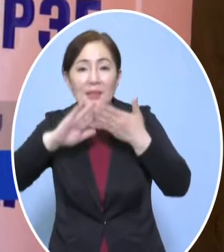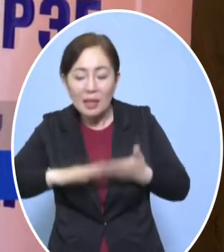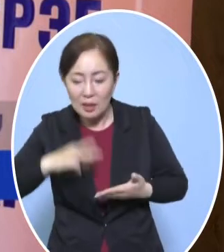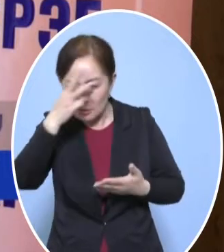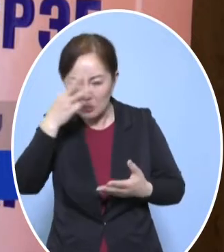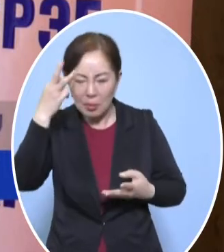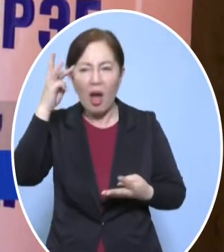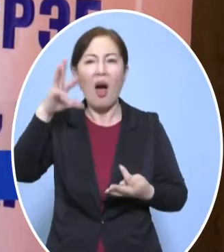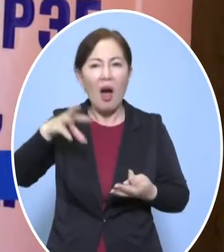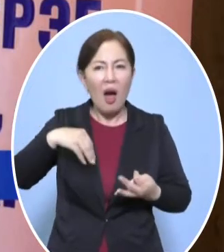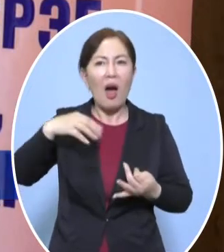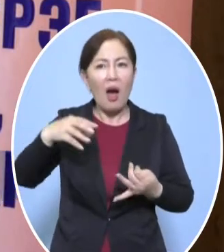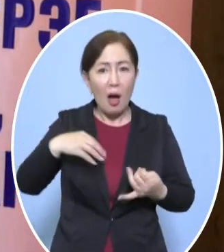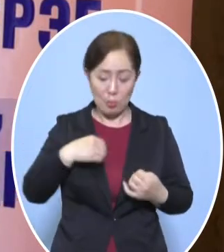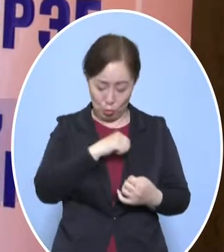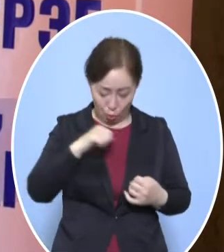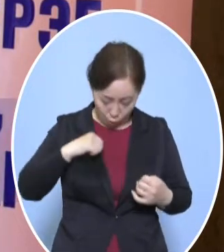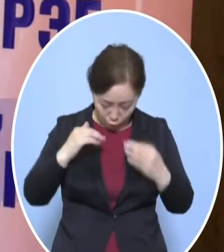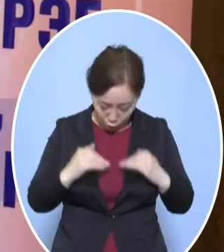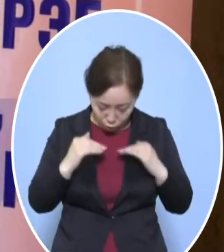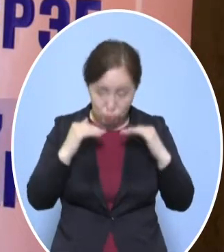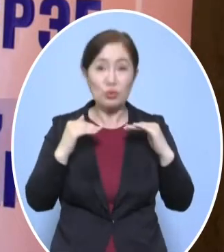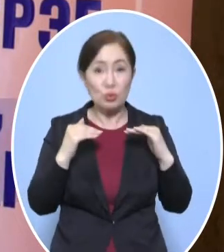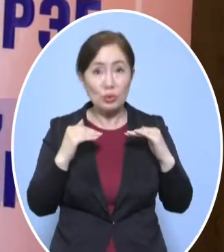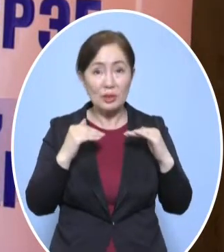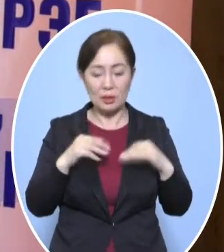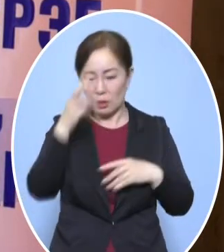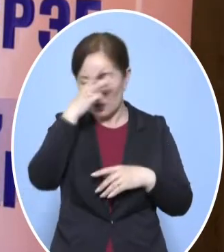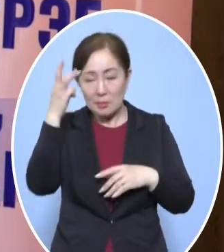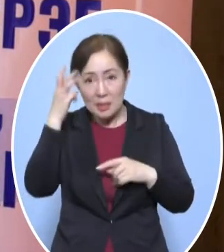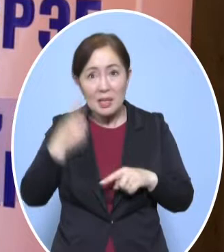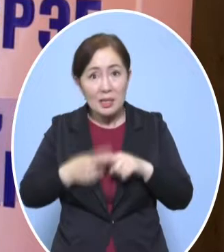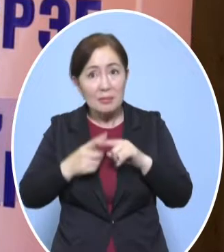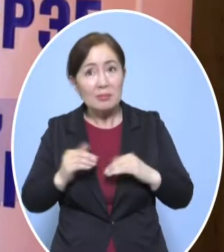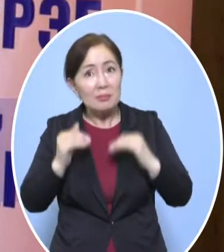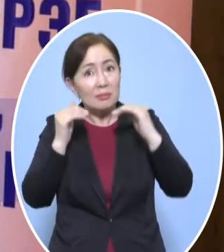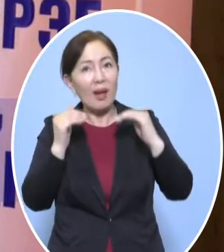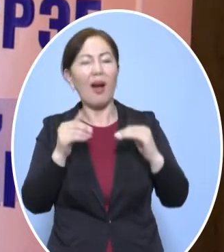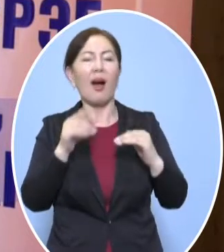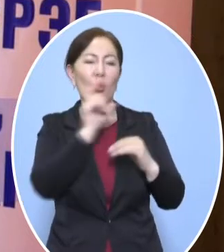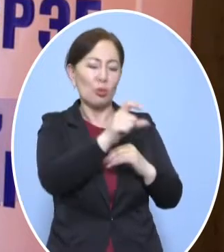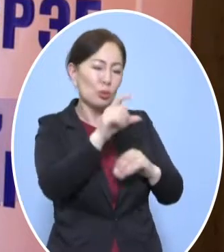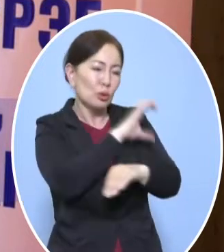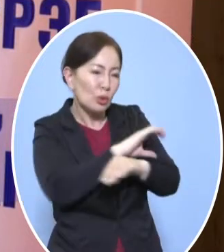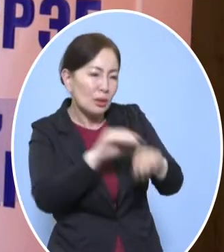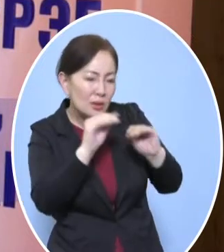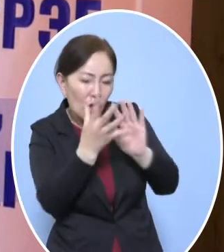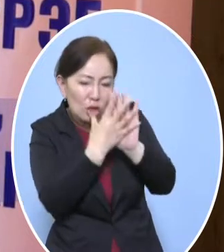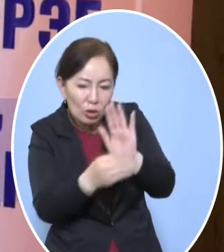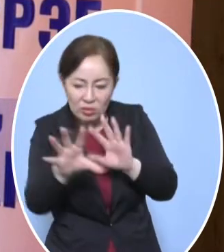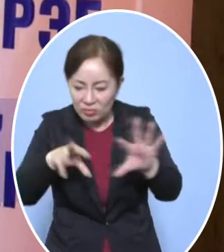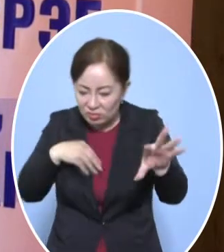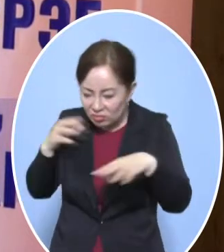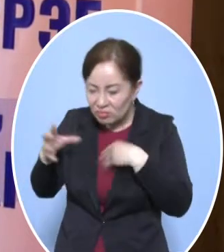хүмүүсээс танил мэдхүйн чиглэлээр бид нэр өөрсдийнхөө гол нь хөгжүүлж ийж өөрсдийнхөө мэдлийг дээшлүүлж ийж бусдад одоо сургалт нөлөөллийн